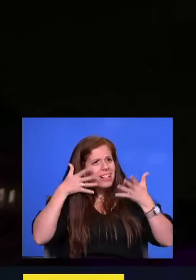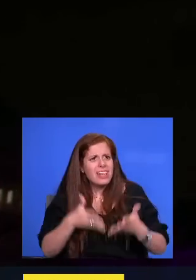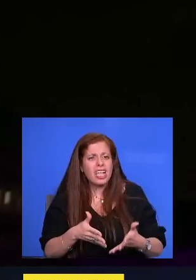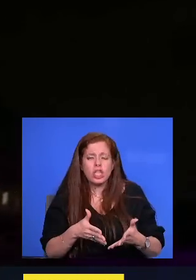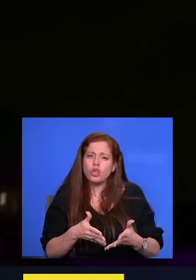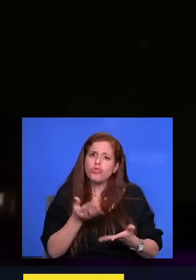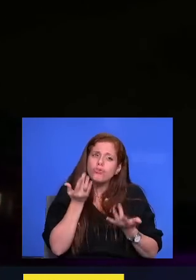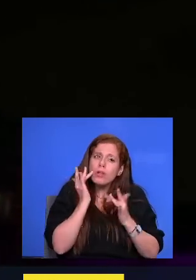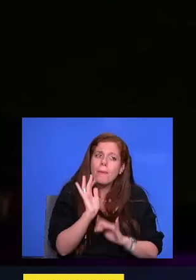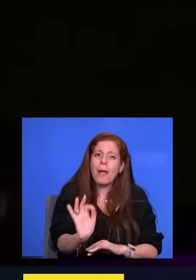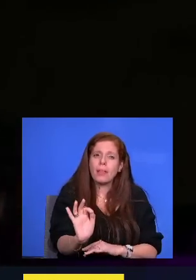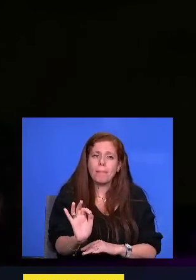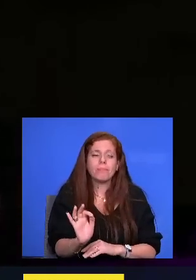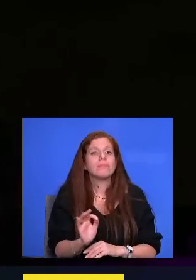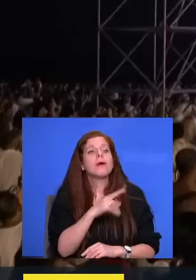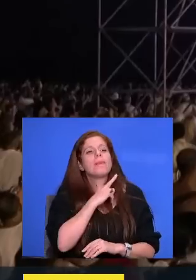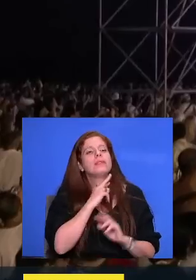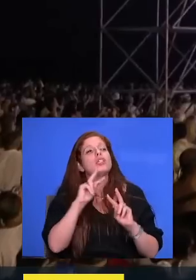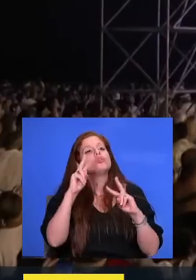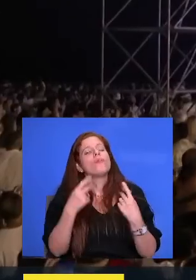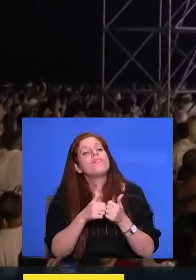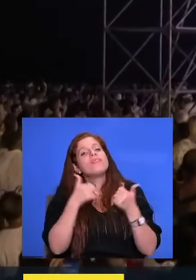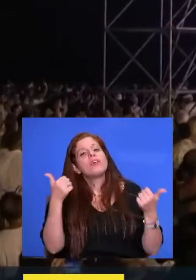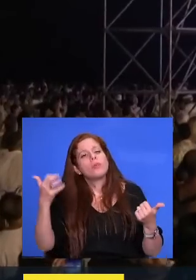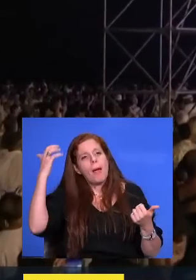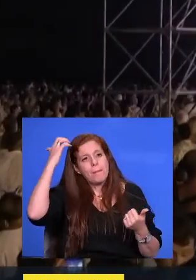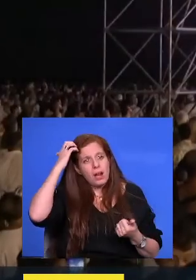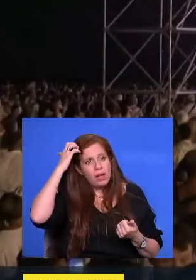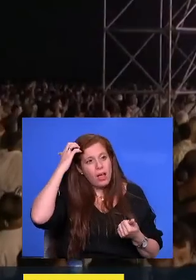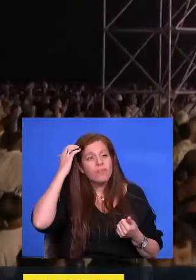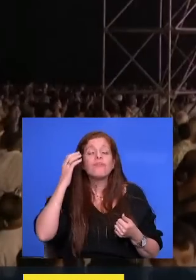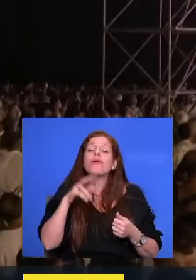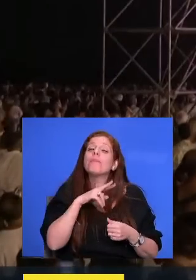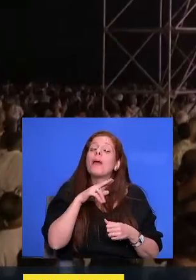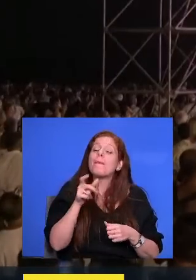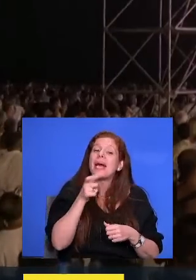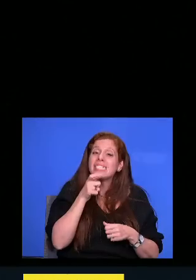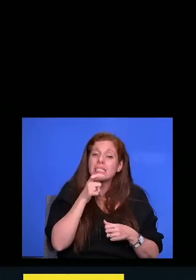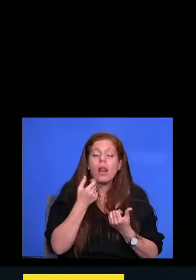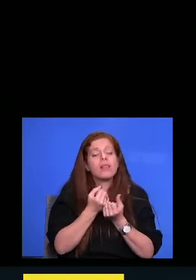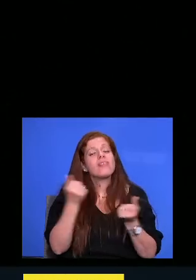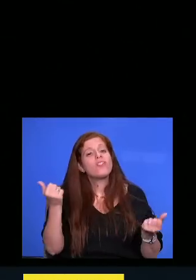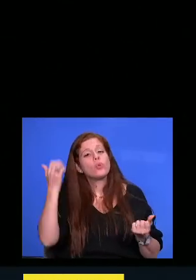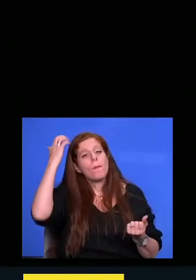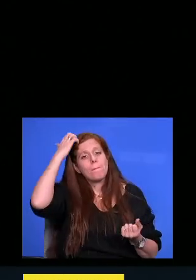shall be devoted to your service. בבריטניה נפרדו שוב מהמלכה, ובברזיל מהמלך.